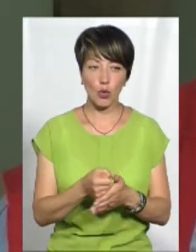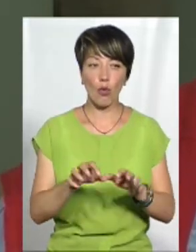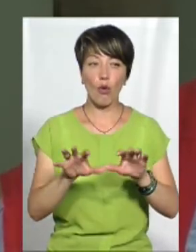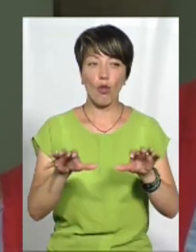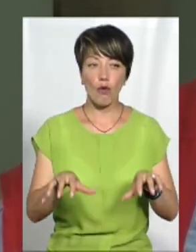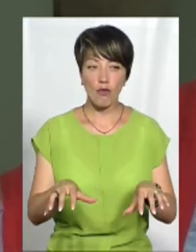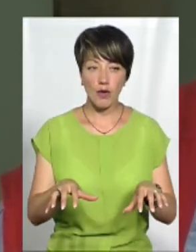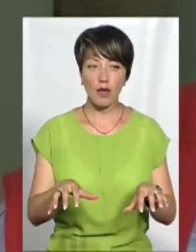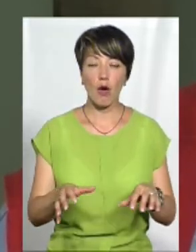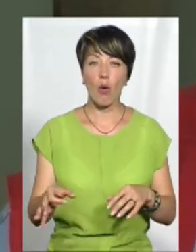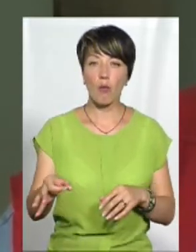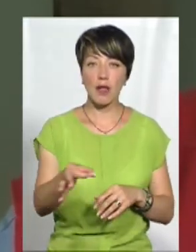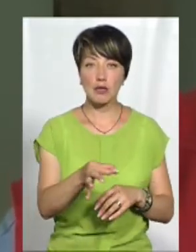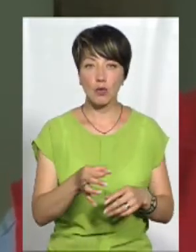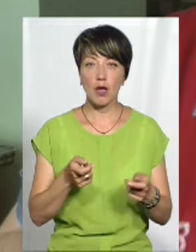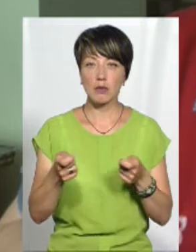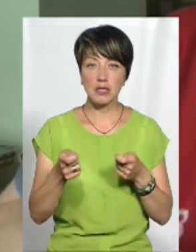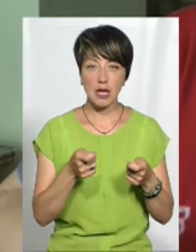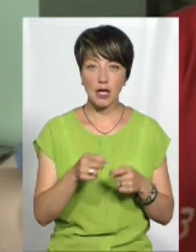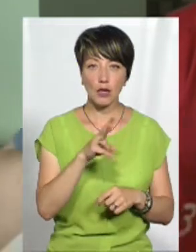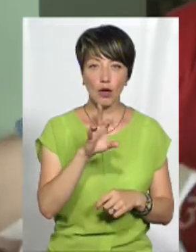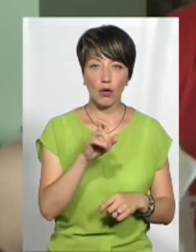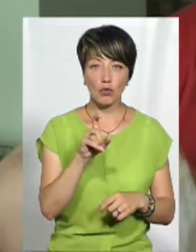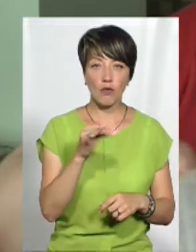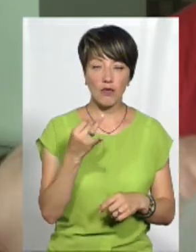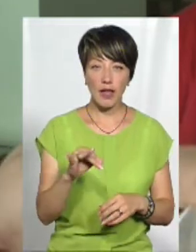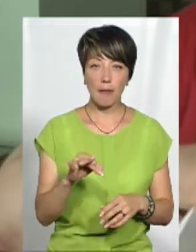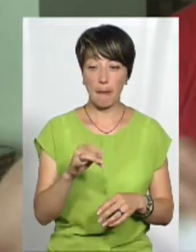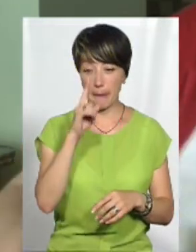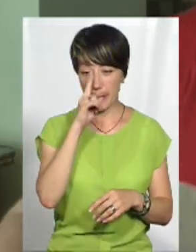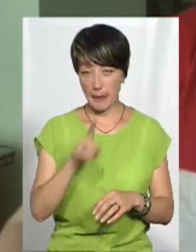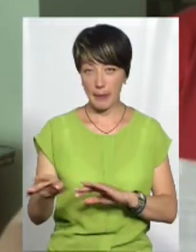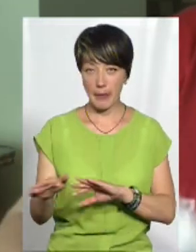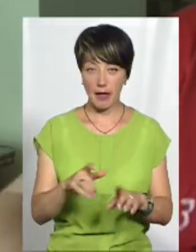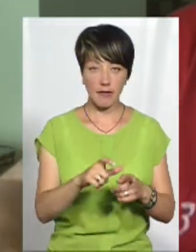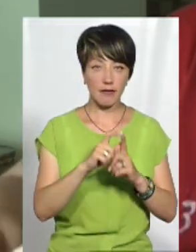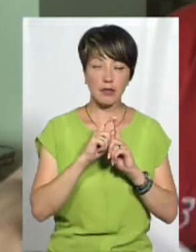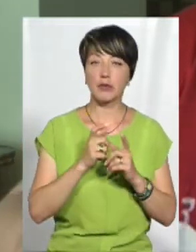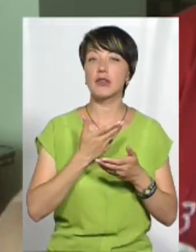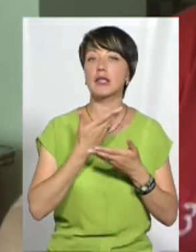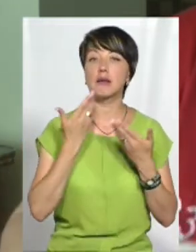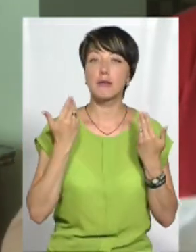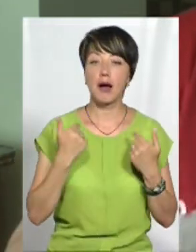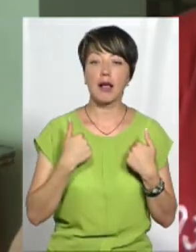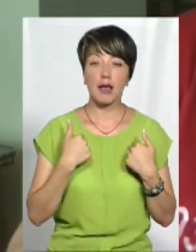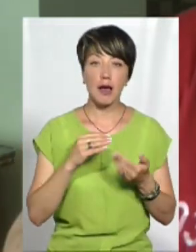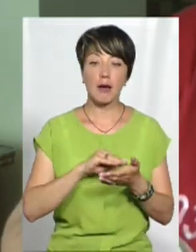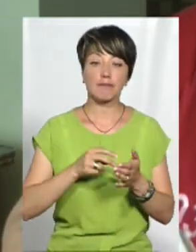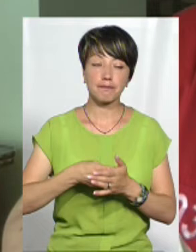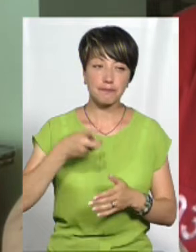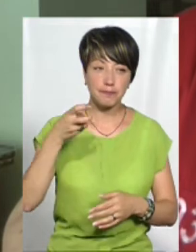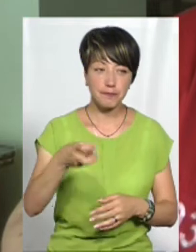голови Хмельницької обласної державної адміністрації Лозового. Пройшов місяць, відповіді нема. Значить, і я йому писала